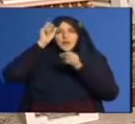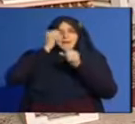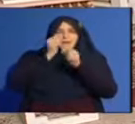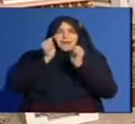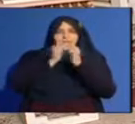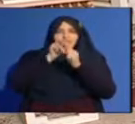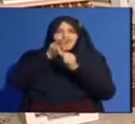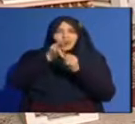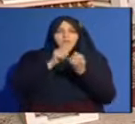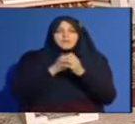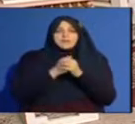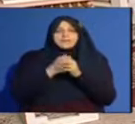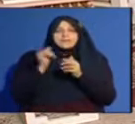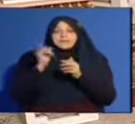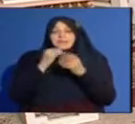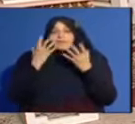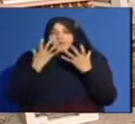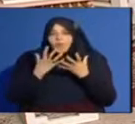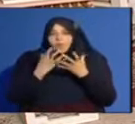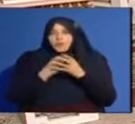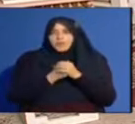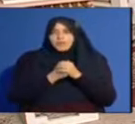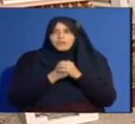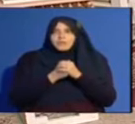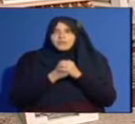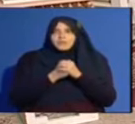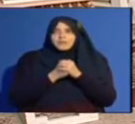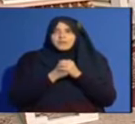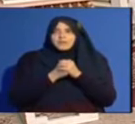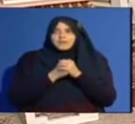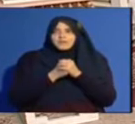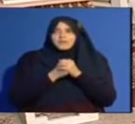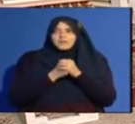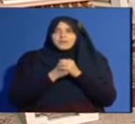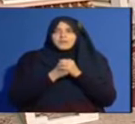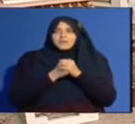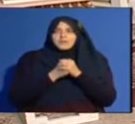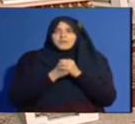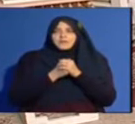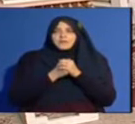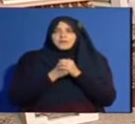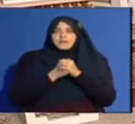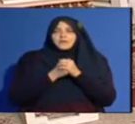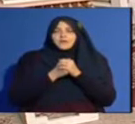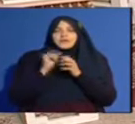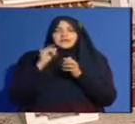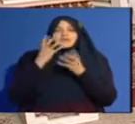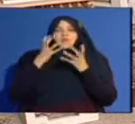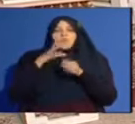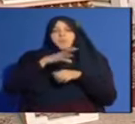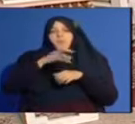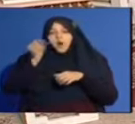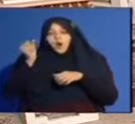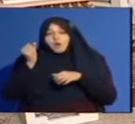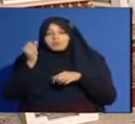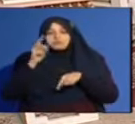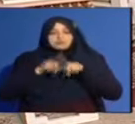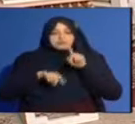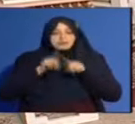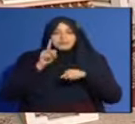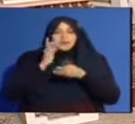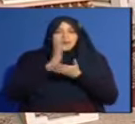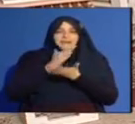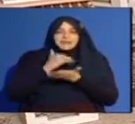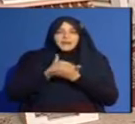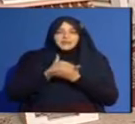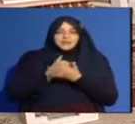النصيحة نتاعك أنه اللي يقدر باش يدخل يدخل قبل ما يكون هناك أولاد وكذا، معليش الظروف الدراسة أو